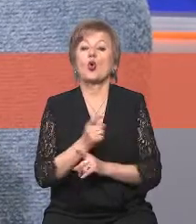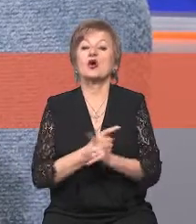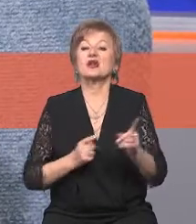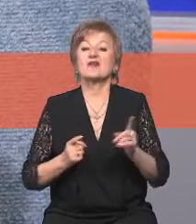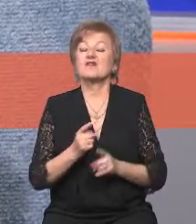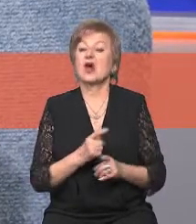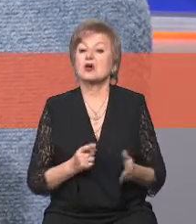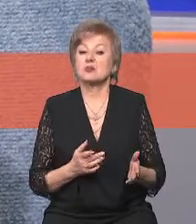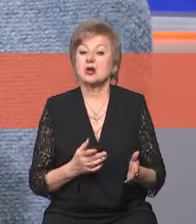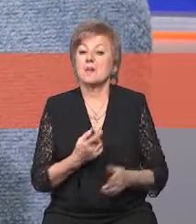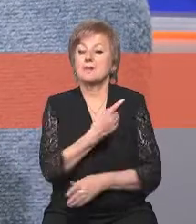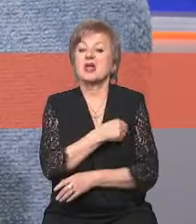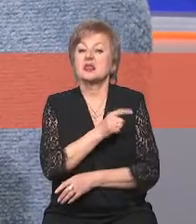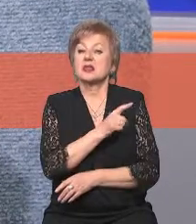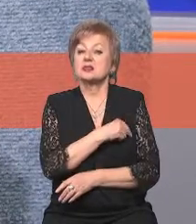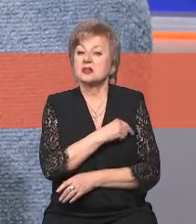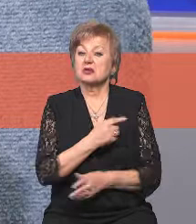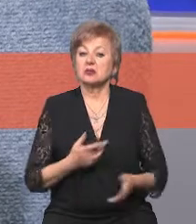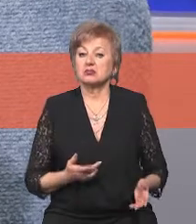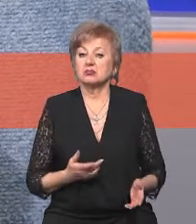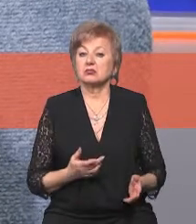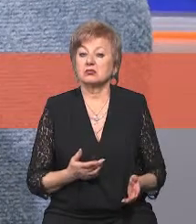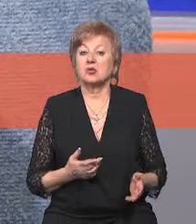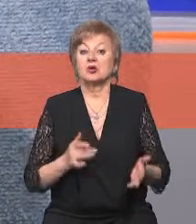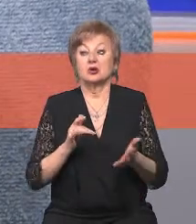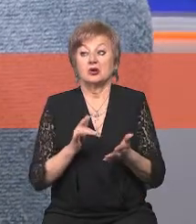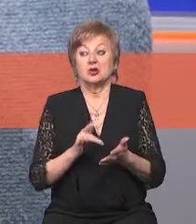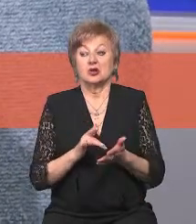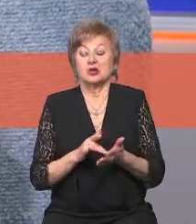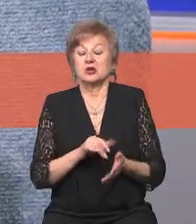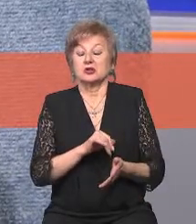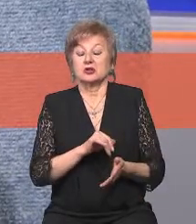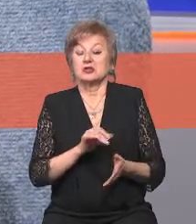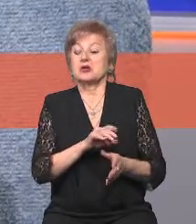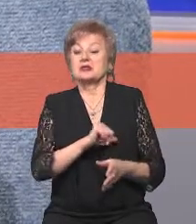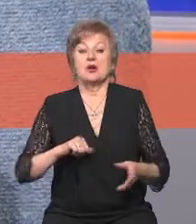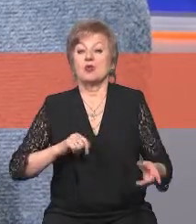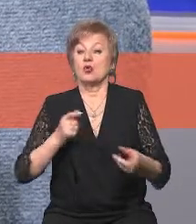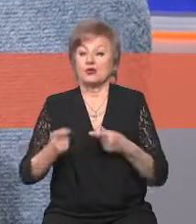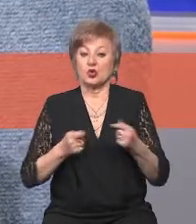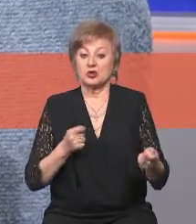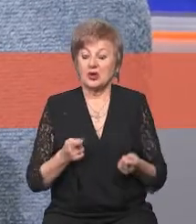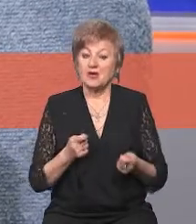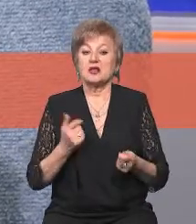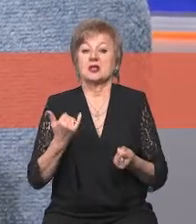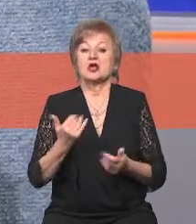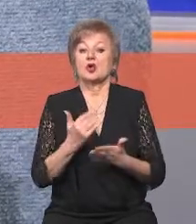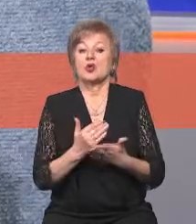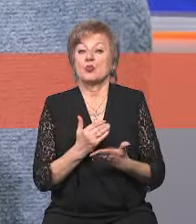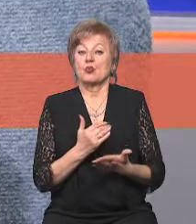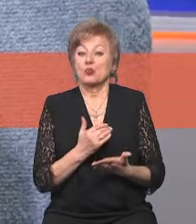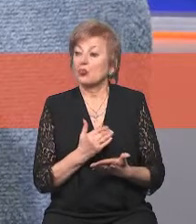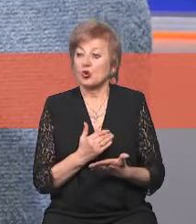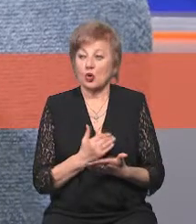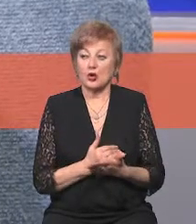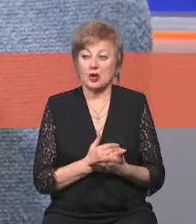ланки медичної спільно з Центром місцевого самоврядування та з програмою «ЮЛІД з Європою».